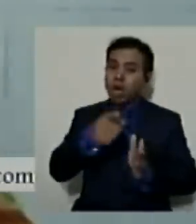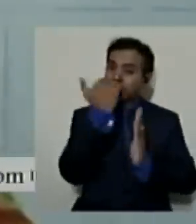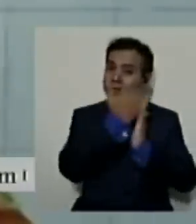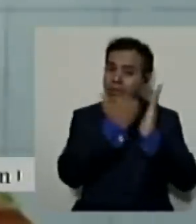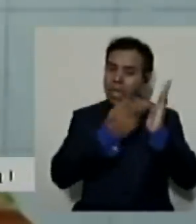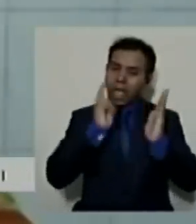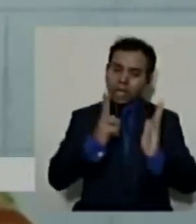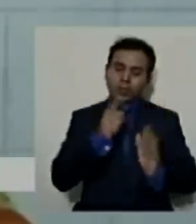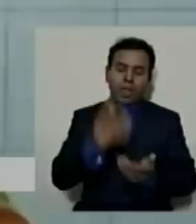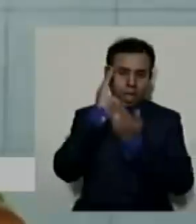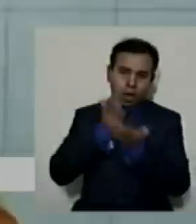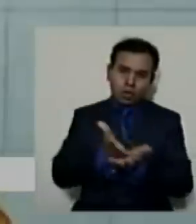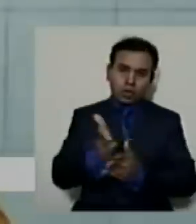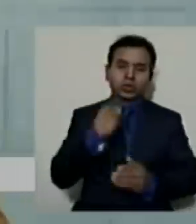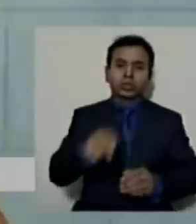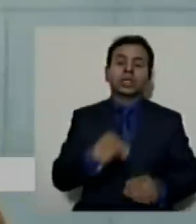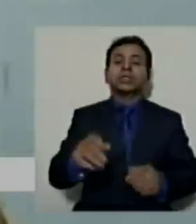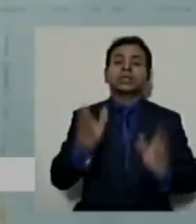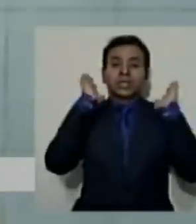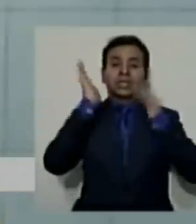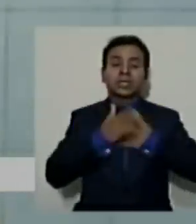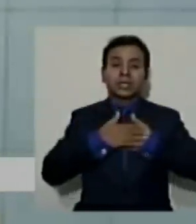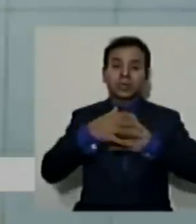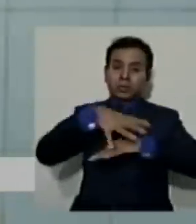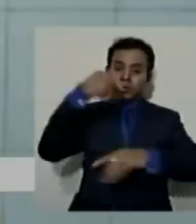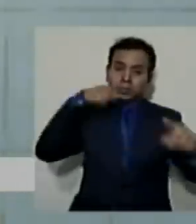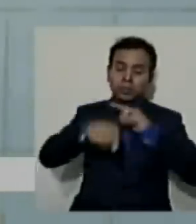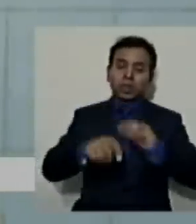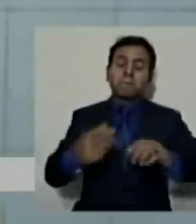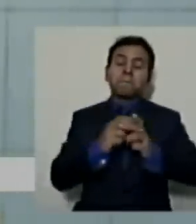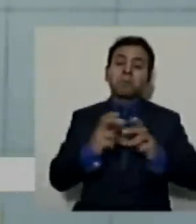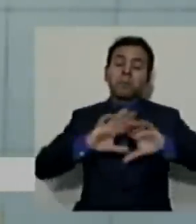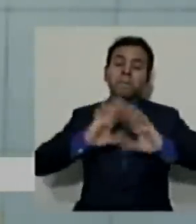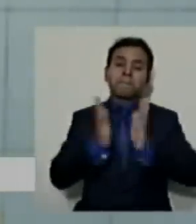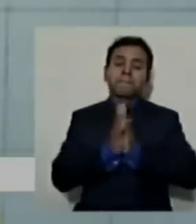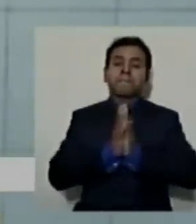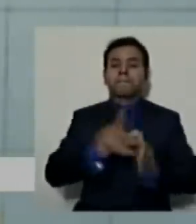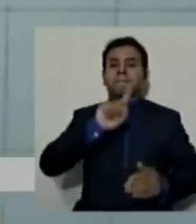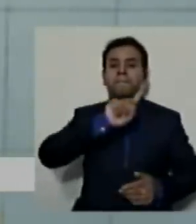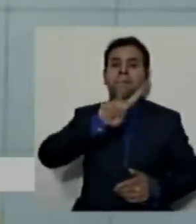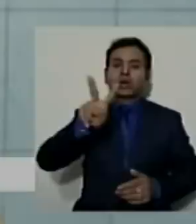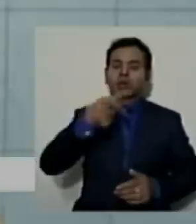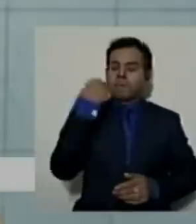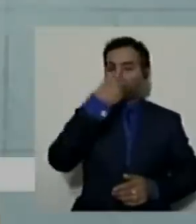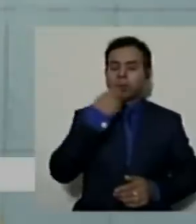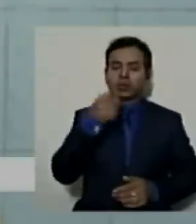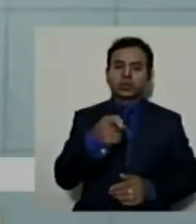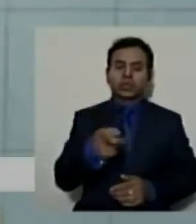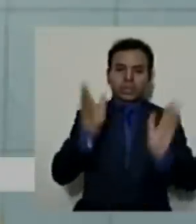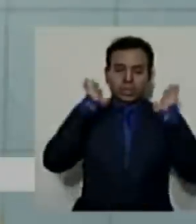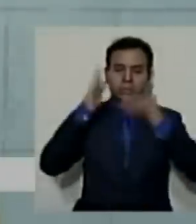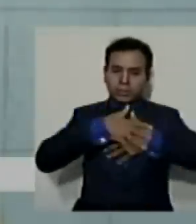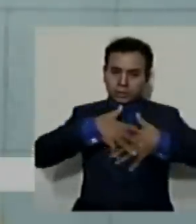তালাবিন নামাজে অংশগ্রহণ করতে পারবেন। আশা করি আপনারা এই নির্দেশনা মেনে চলে নিজে সুস্থ